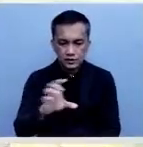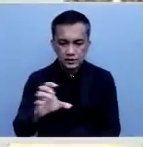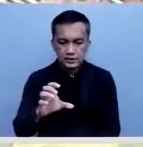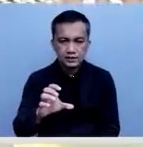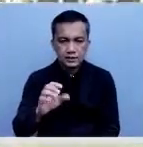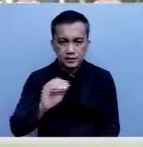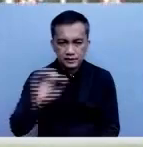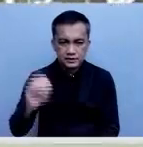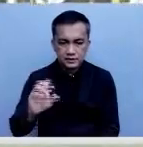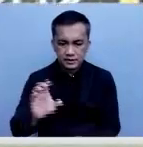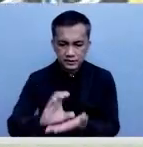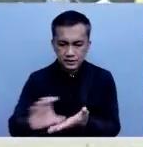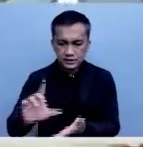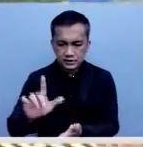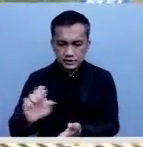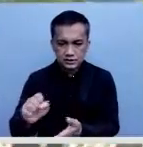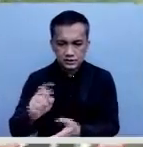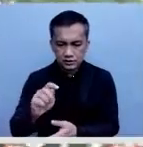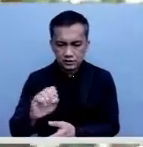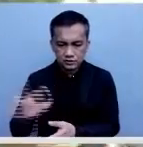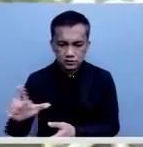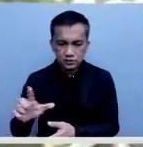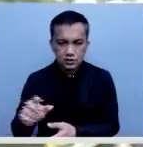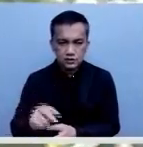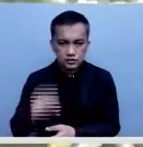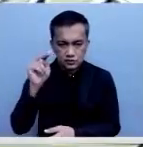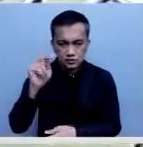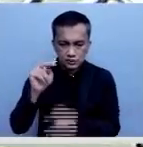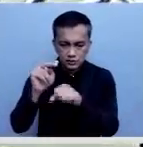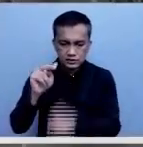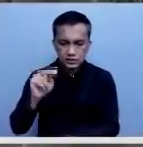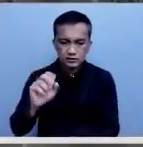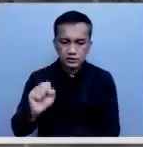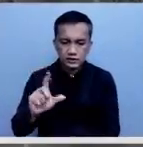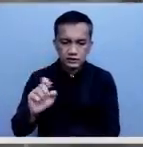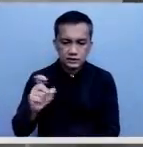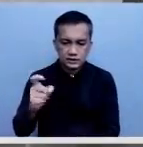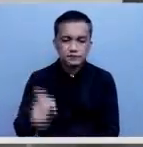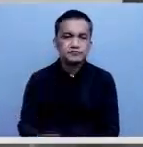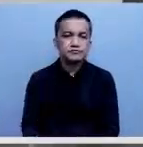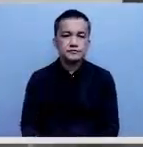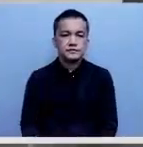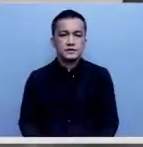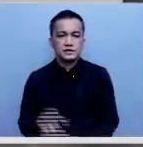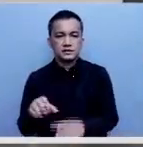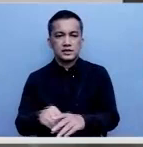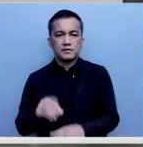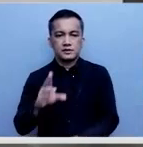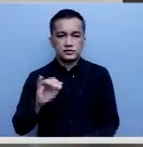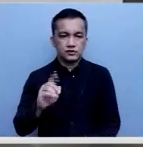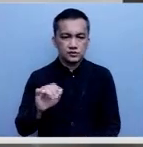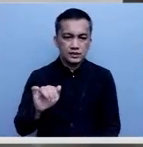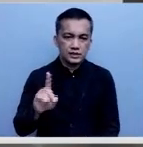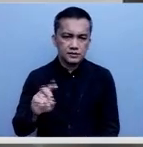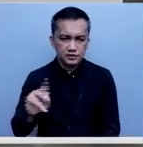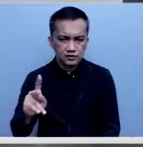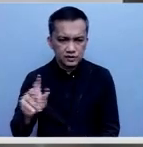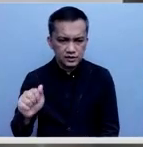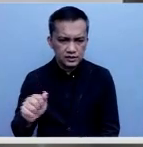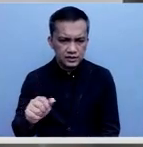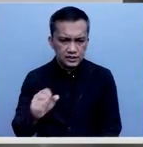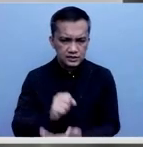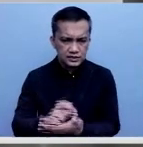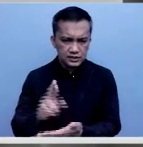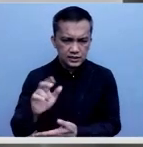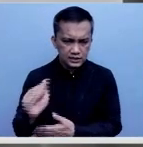na ang ilang mga toll plaza sa north at southbound NLEX. Kabilang dyan ang Ciudad de Victoria, Santa Rita northbound,